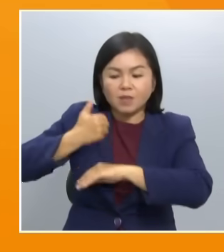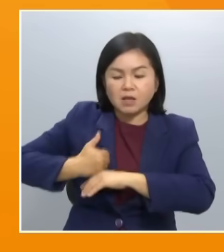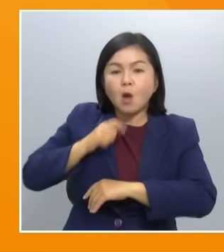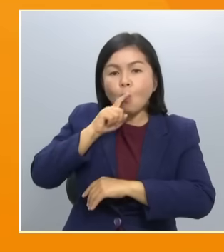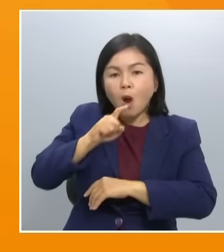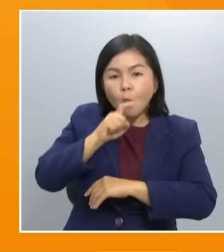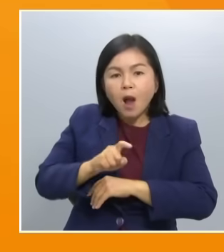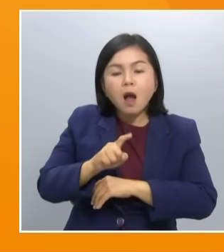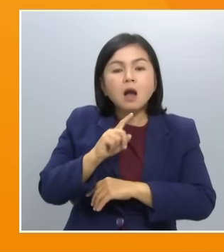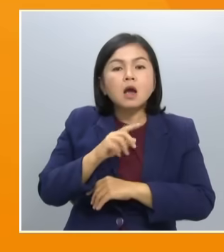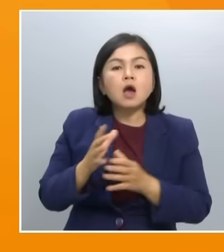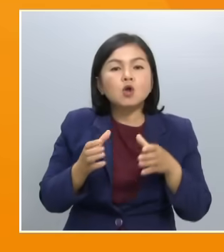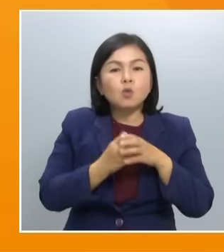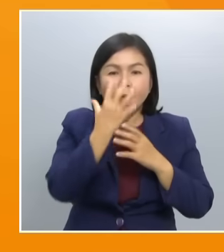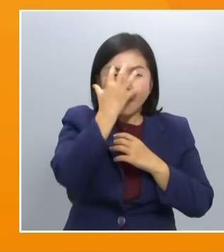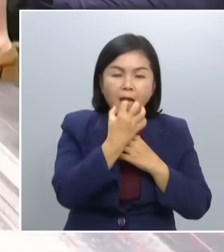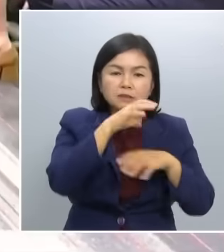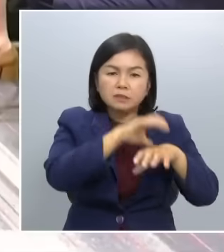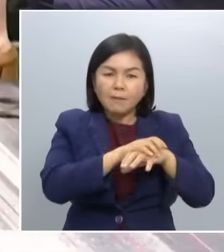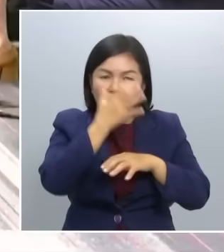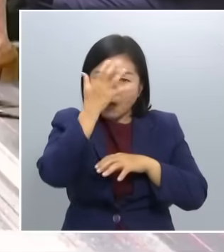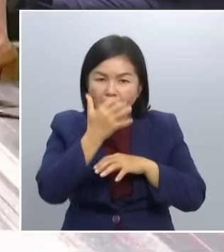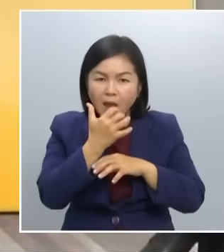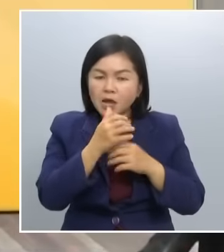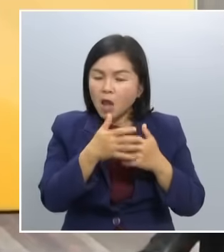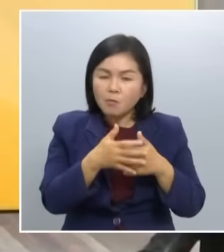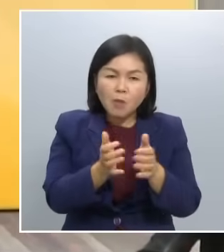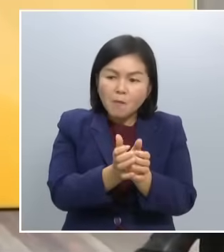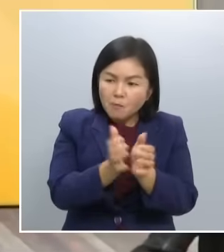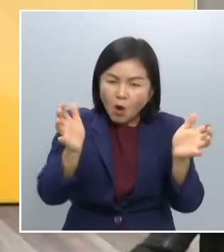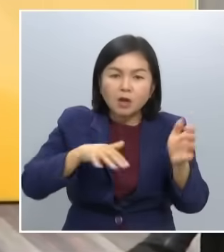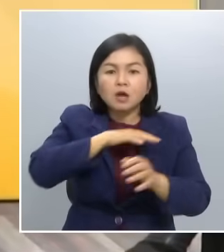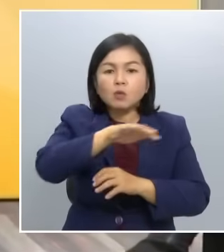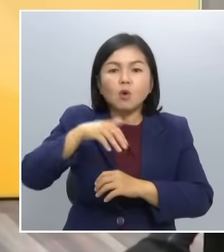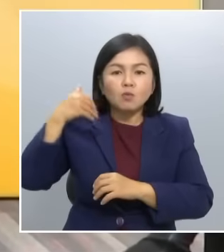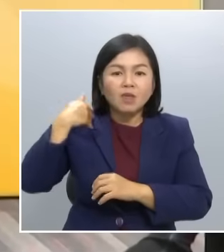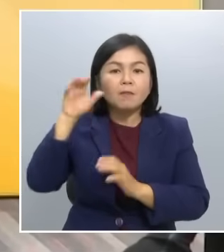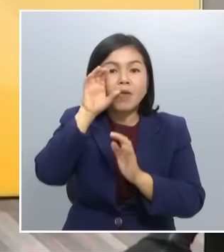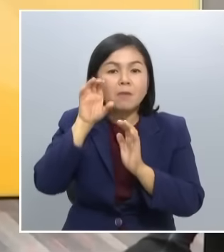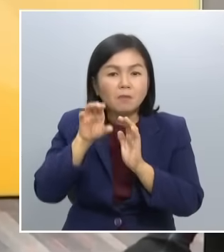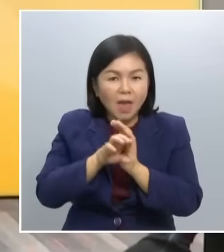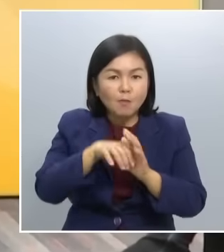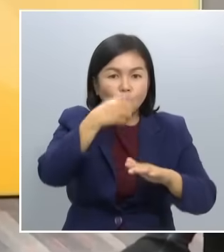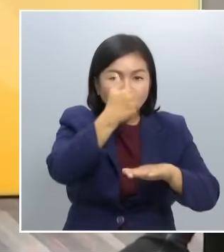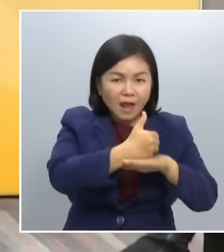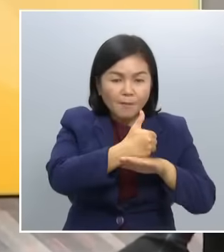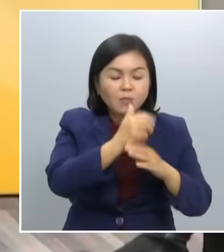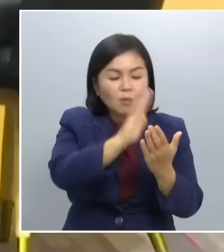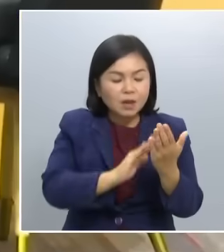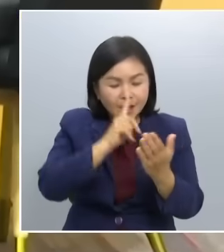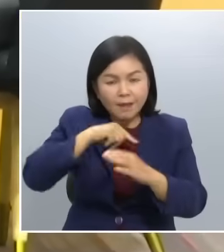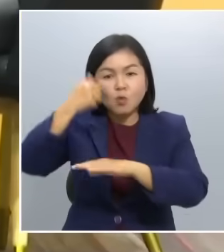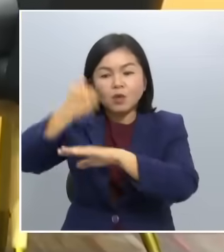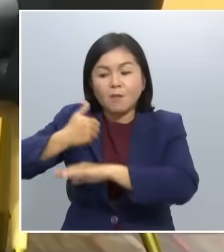าสค่ะเรียกร้องให้ปล่อยตัวประกันทั้งหมดทันทีอย่างไม่มีเงื่อนไข นี่อันนี้เป็นภาพของผู้นำสองท่านนี้และเป็นที่สน